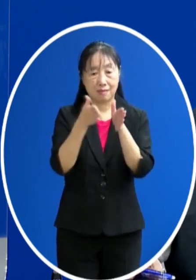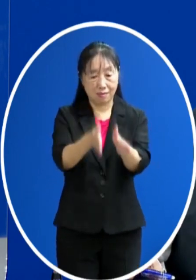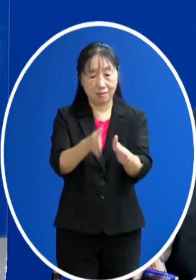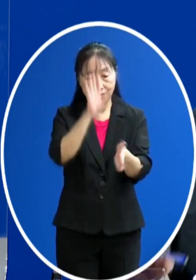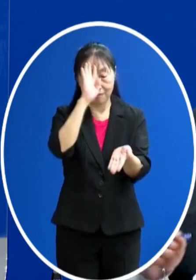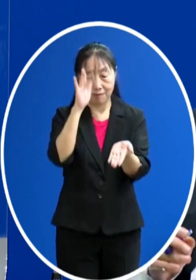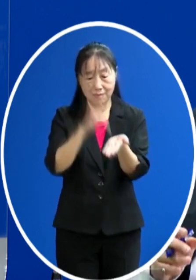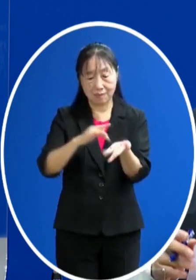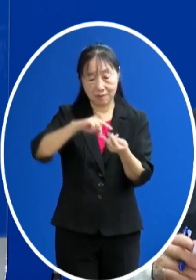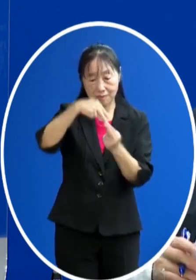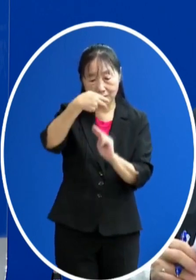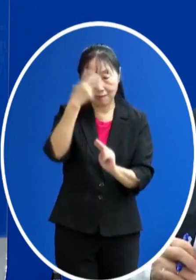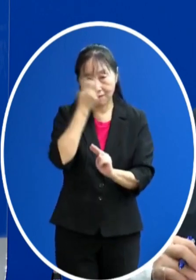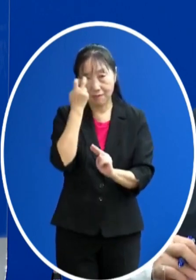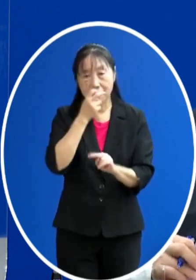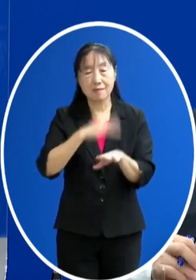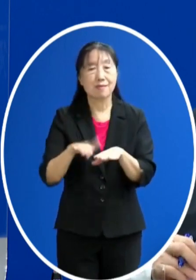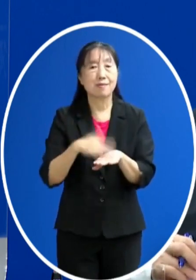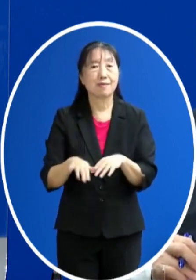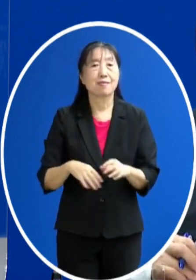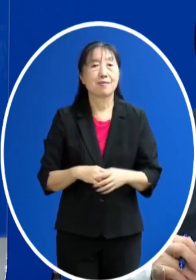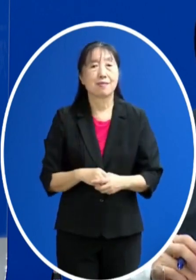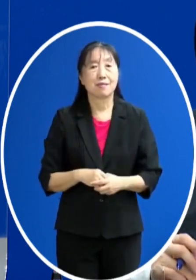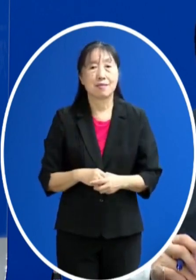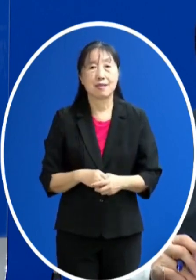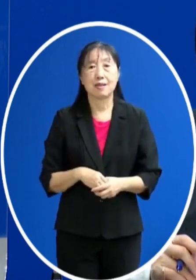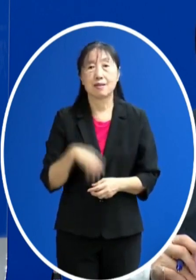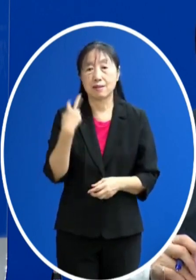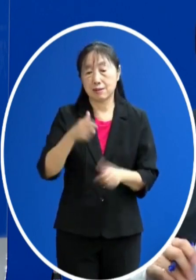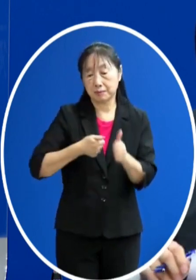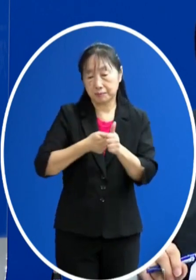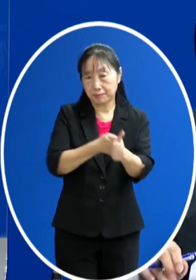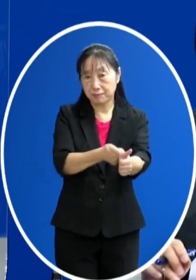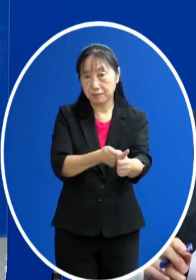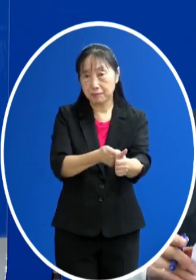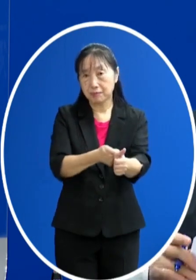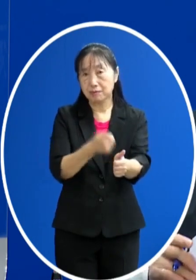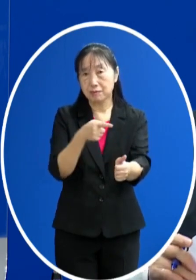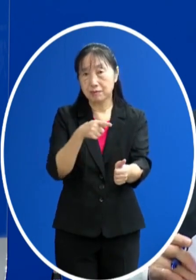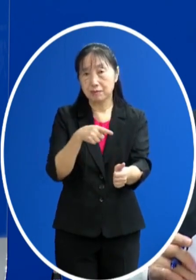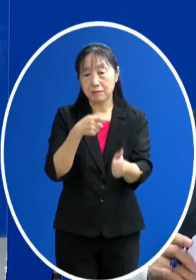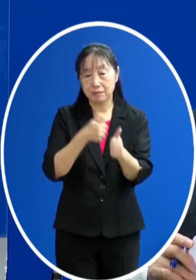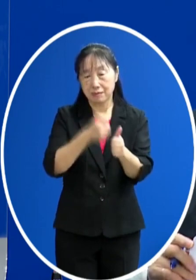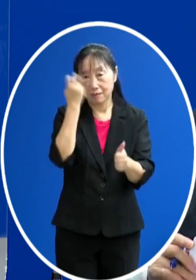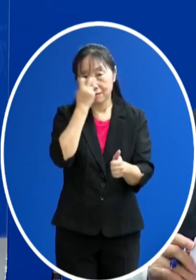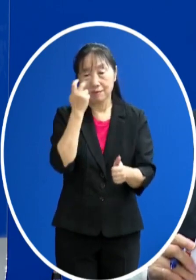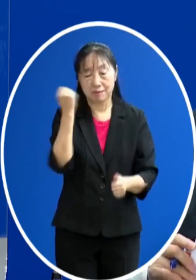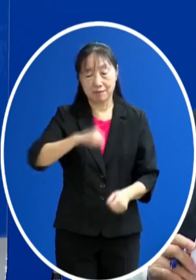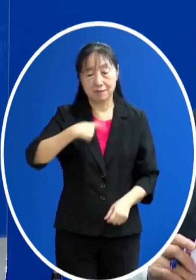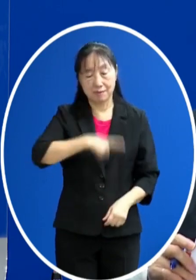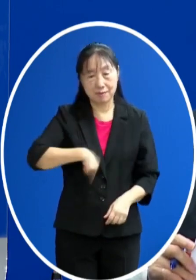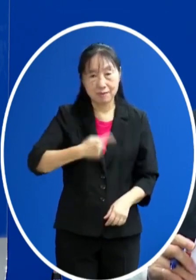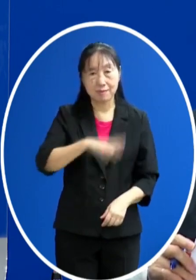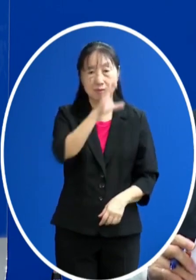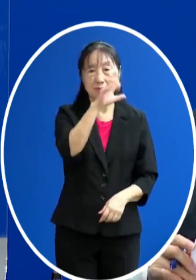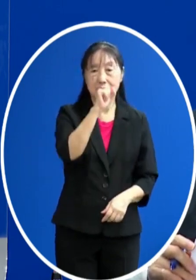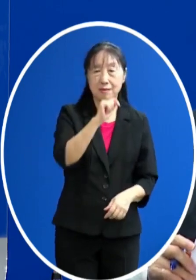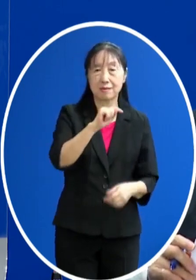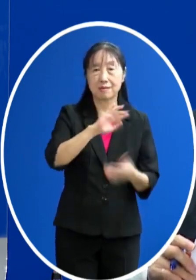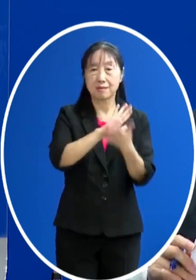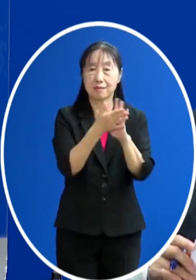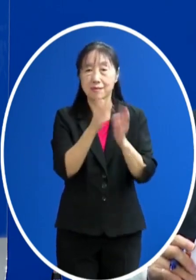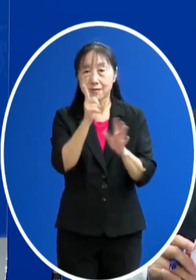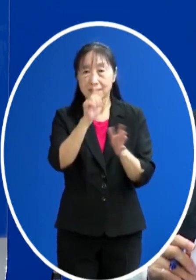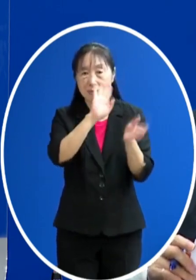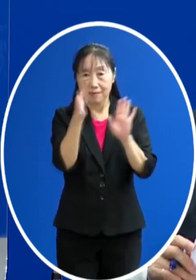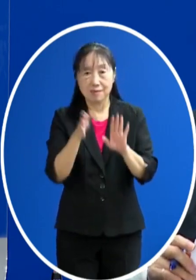做进一步的定序，也会再就他这个后续追踪的抗体结果以及这个 CT 值的变化在做